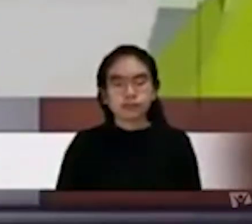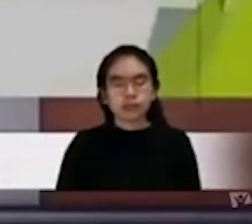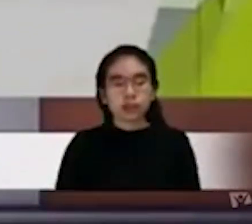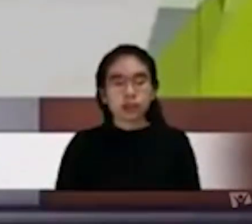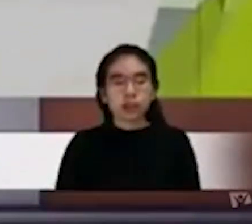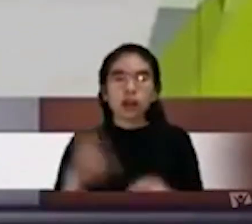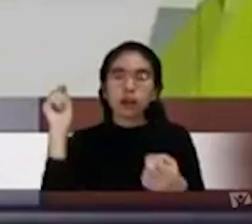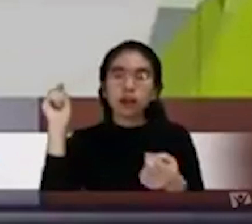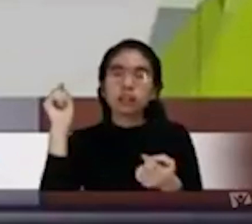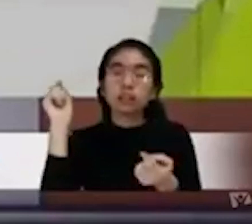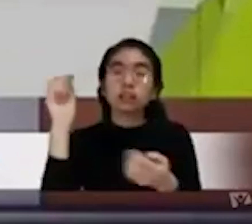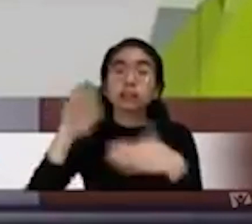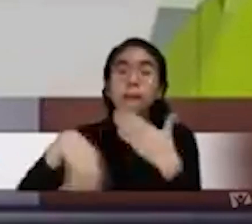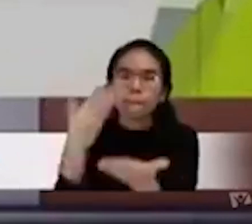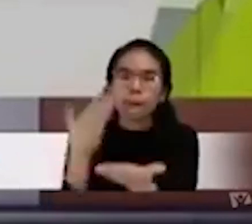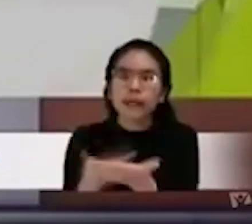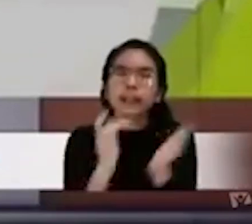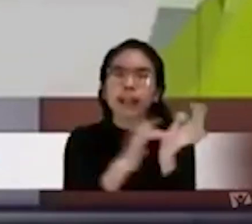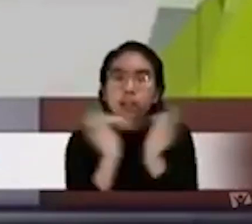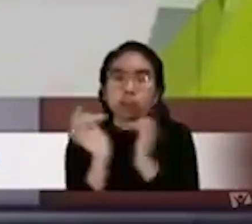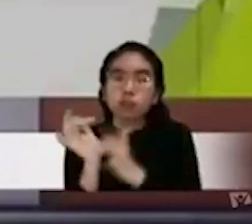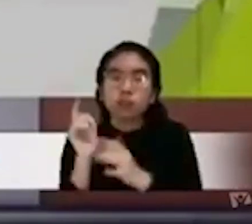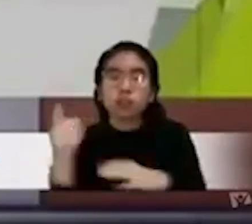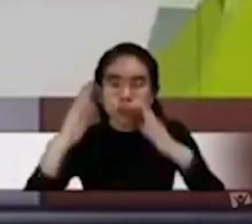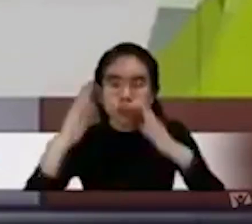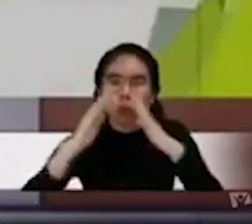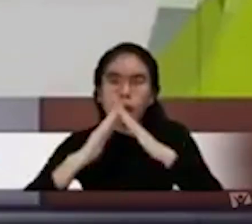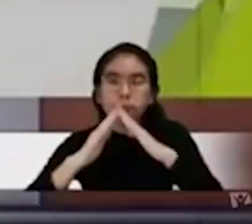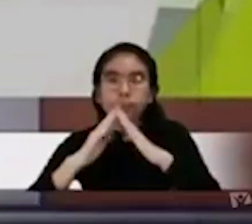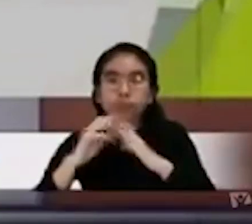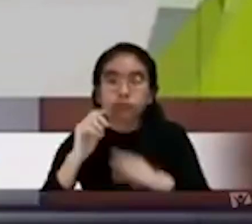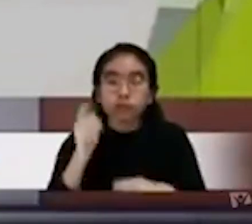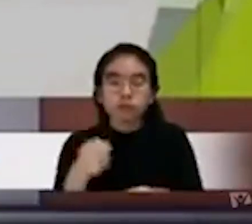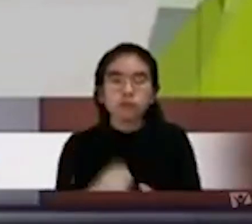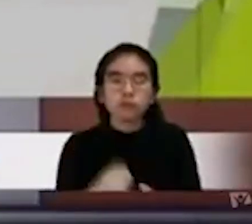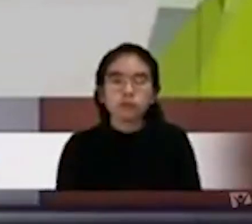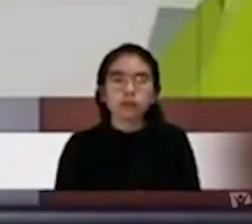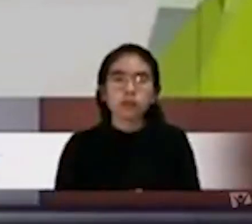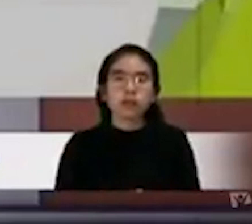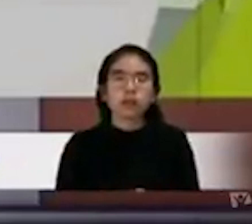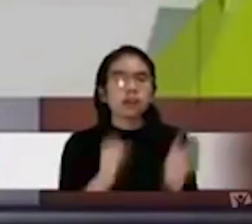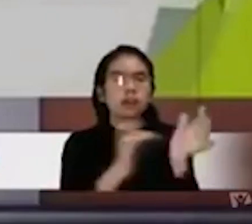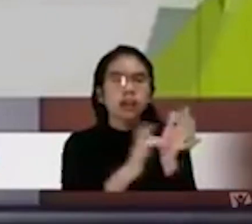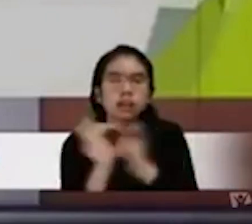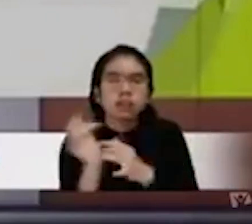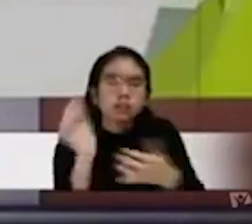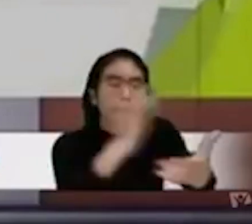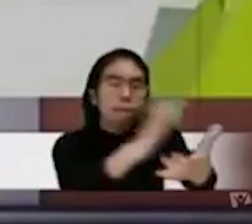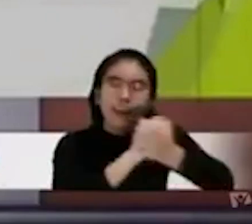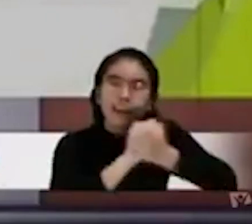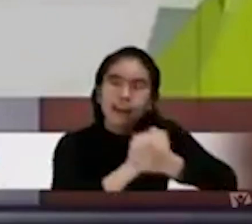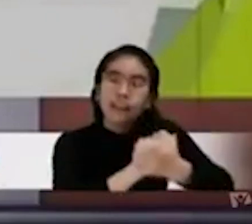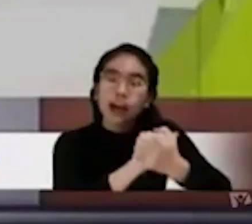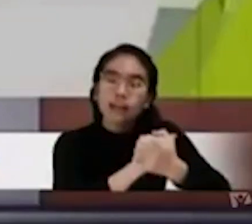dipegangnya tangan perempuan itu, lalu lenyaplah demamnya. Ia pun bangunlah dan melayani